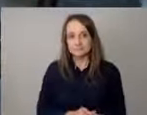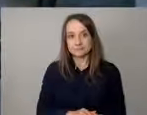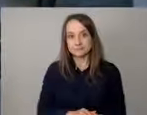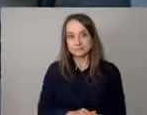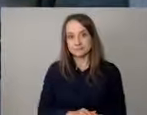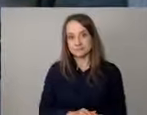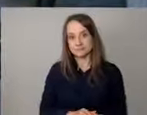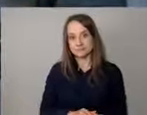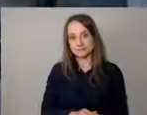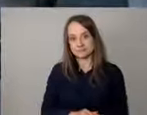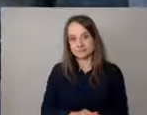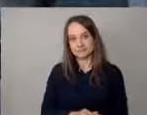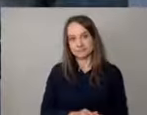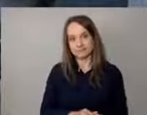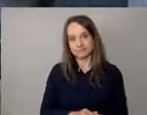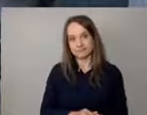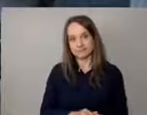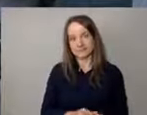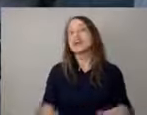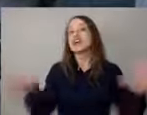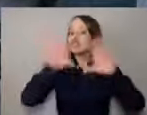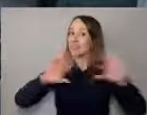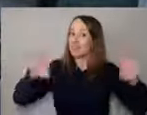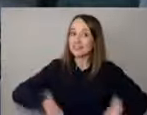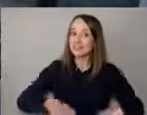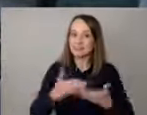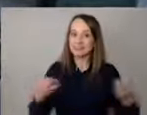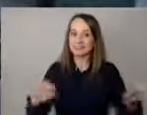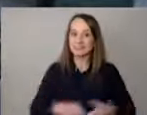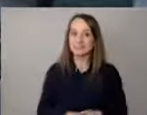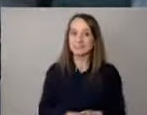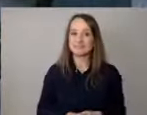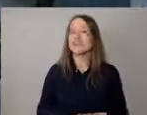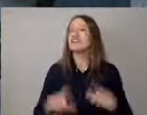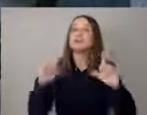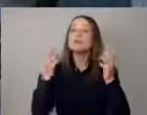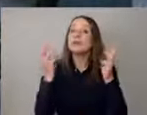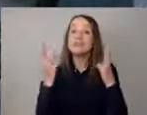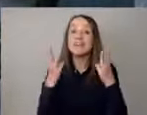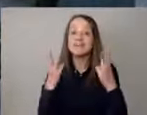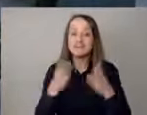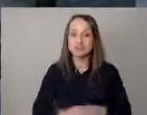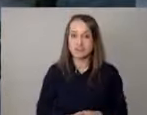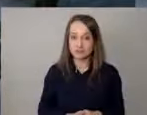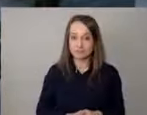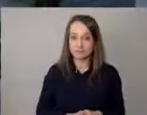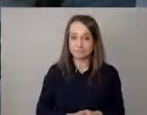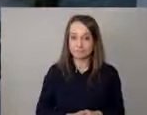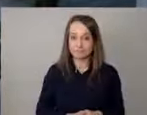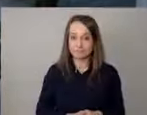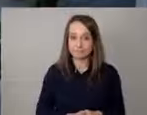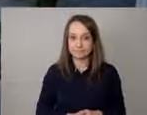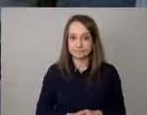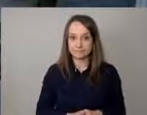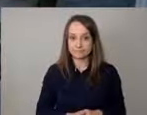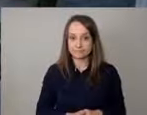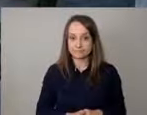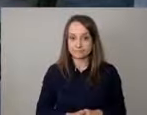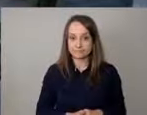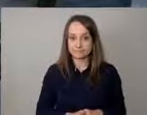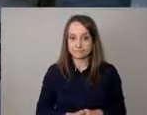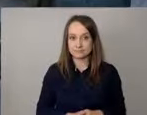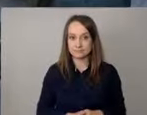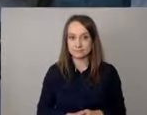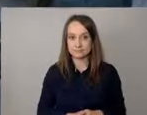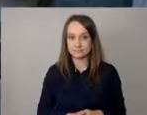Trzaski po długopisie. Szanowni państwo, i to, co najważniejsze, a mianowicie zgoda i